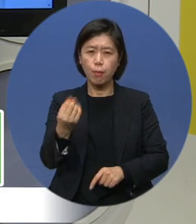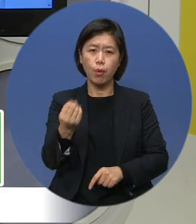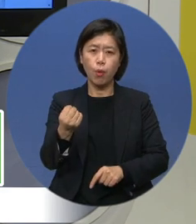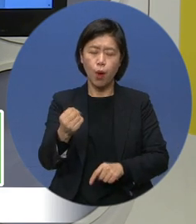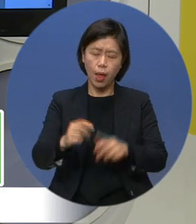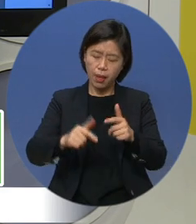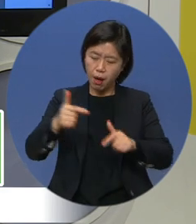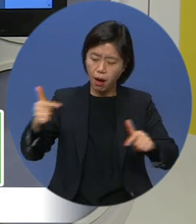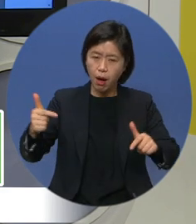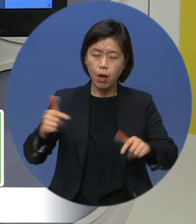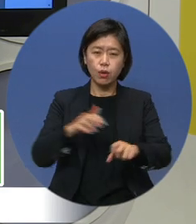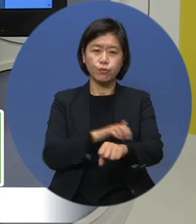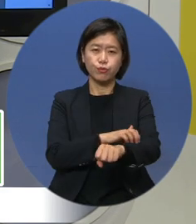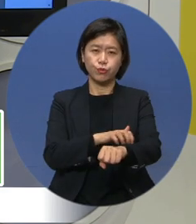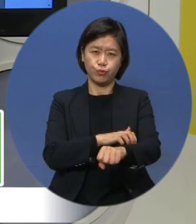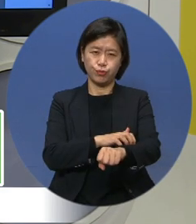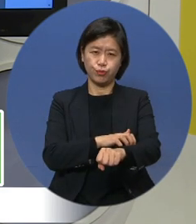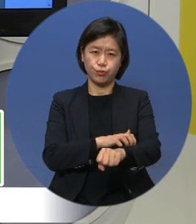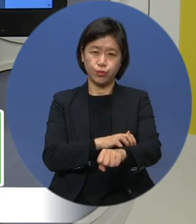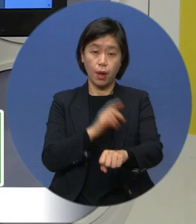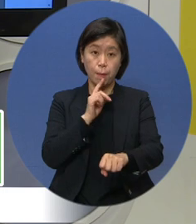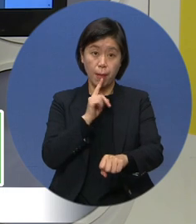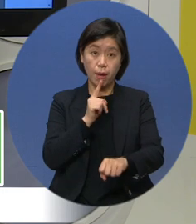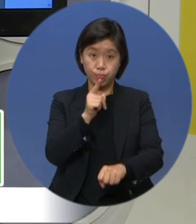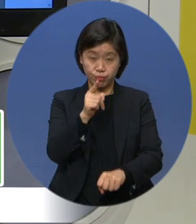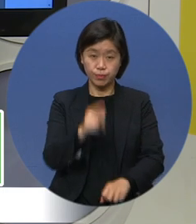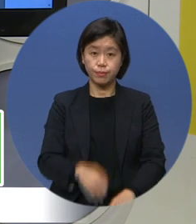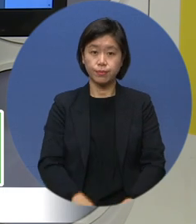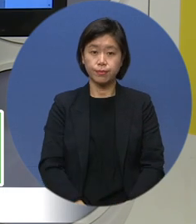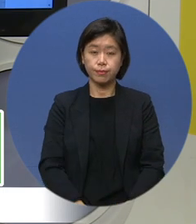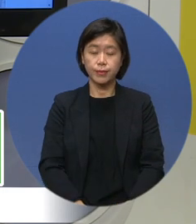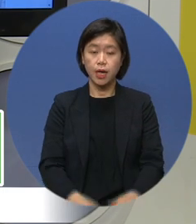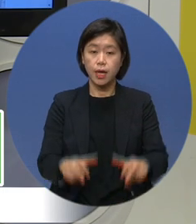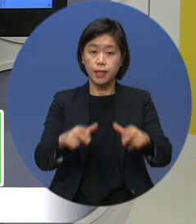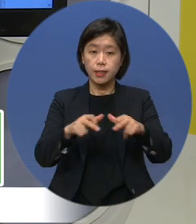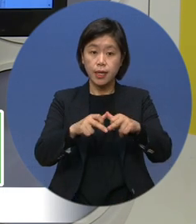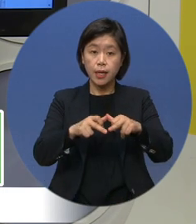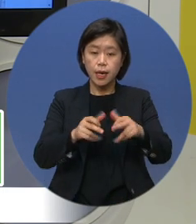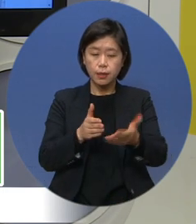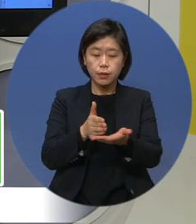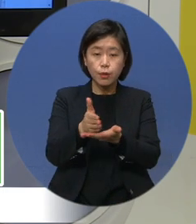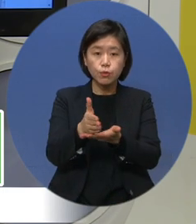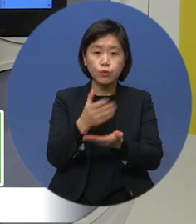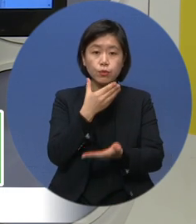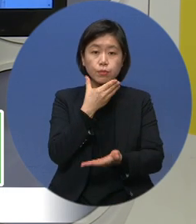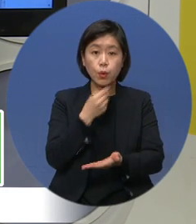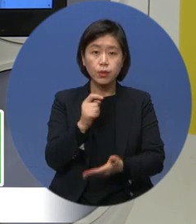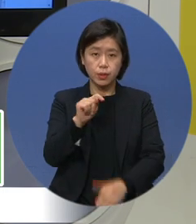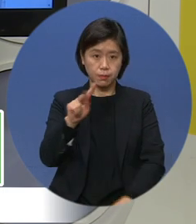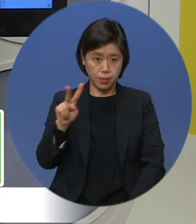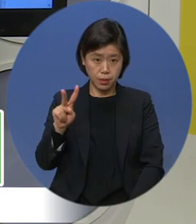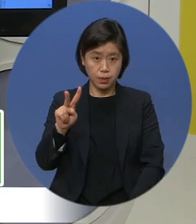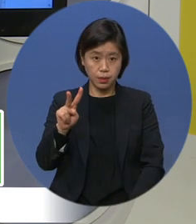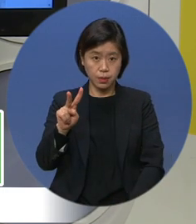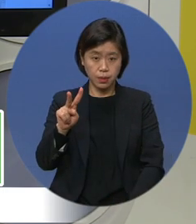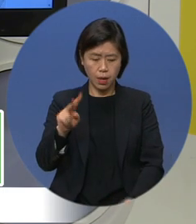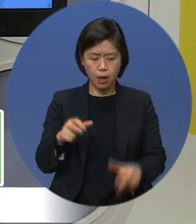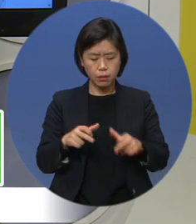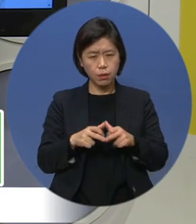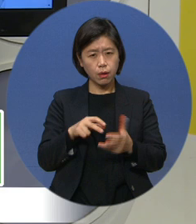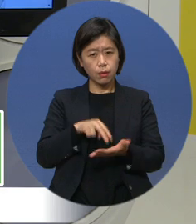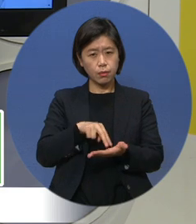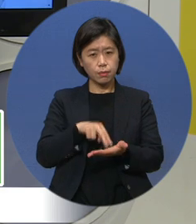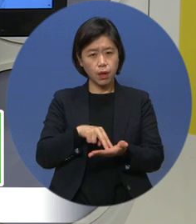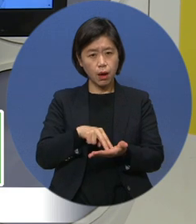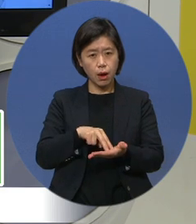국민 청원 게시판에 올라왔습니다 장애인 전문 복지 전문 채널인 복지 tv 를 정작 장애인들이